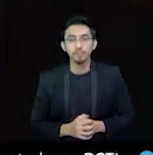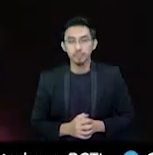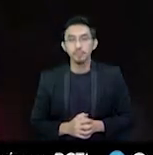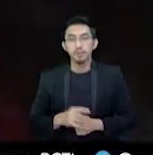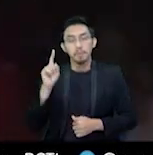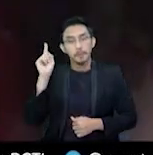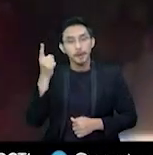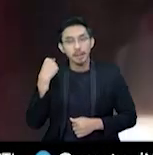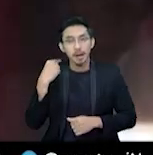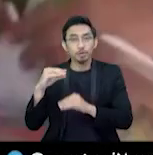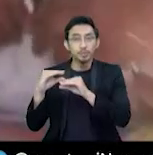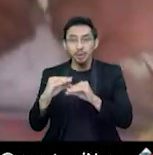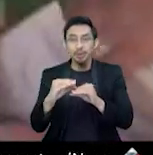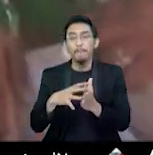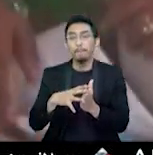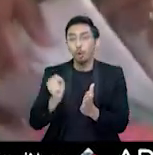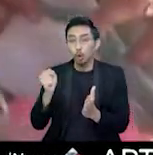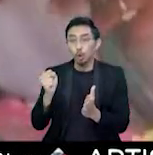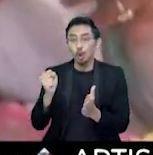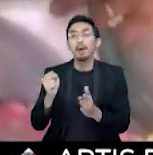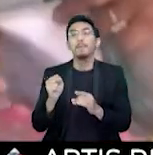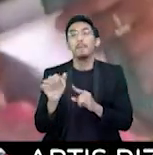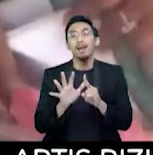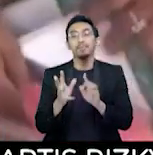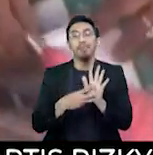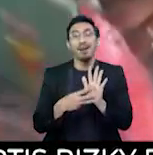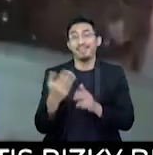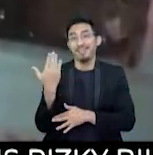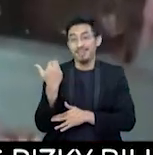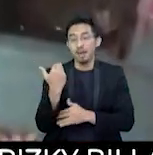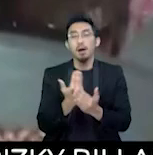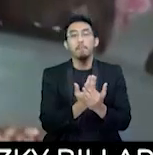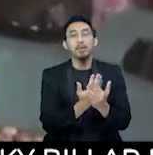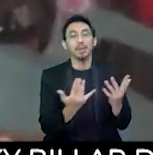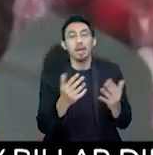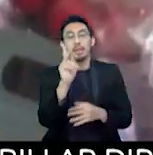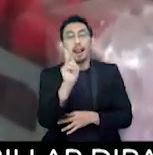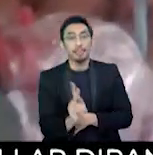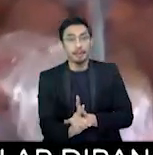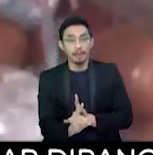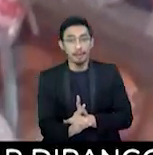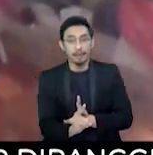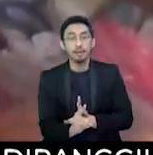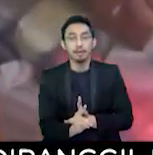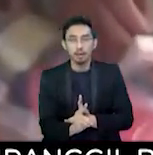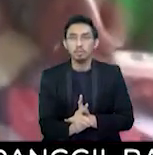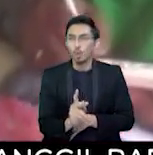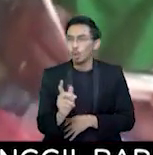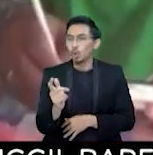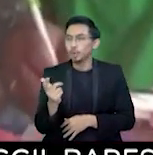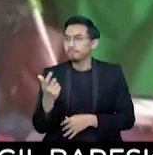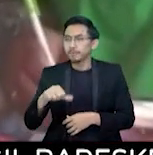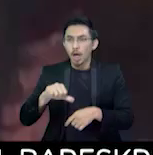resmi mencabut subsidi minyak goreng kemasan terhitung 15maret lalu warga di Klaten Jawa Tengah mengaku masih kesulitan mendapatkan stok minyak goreng kemasan